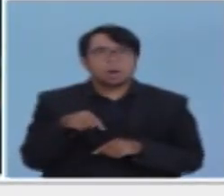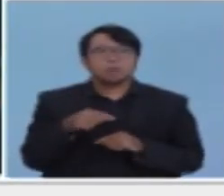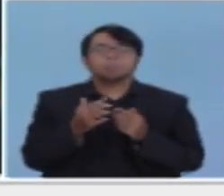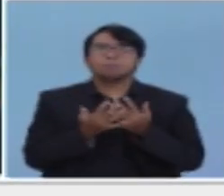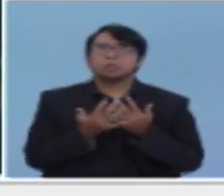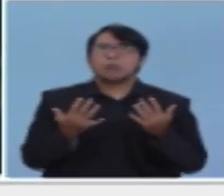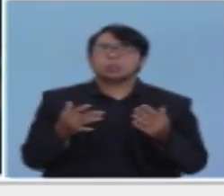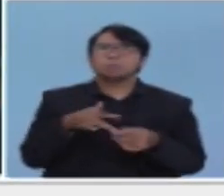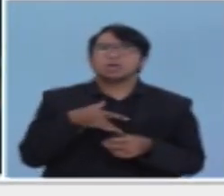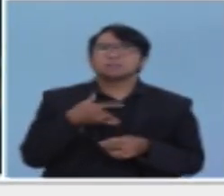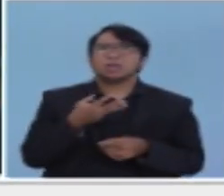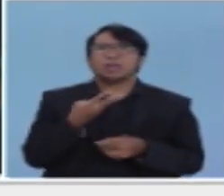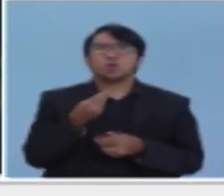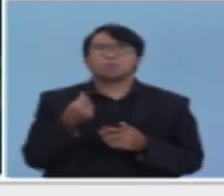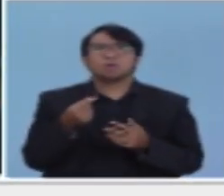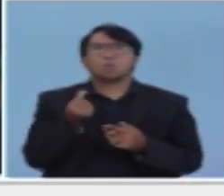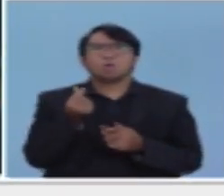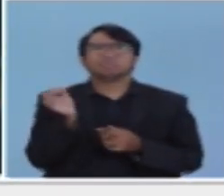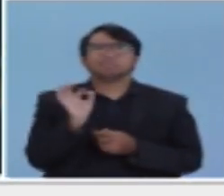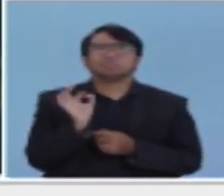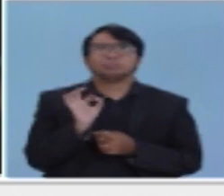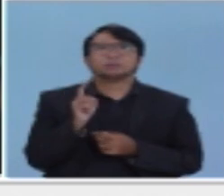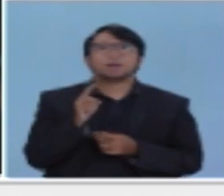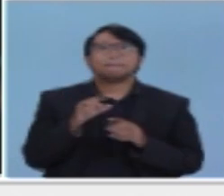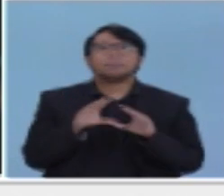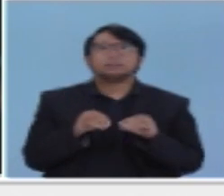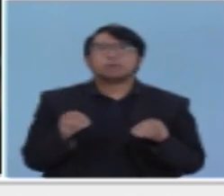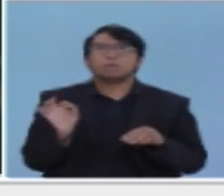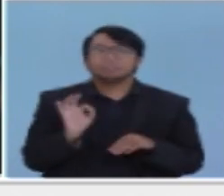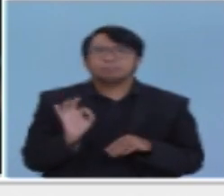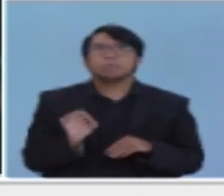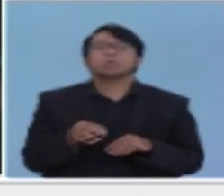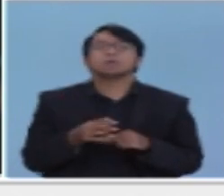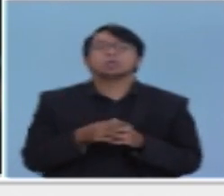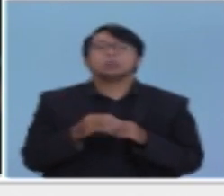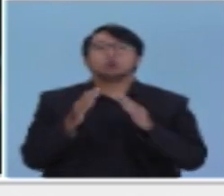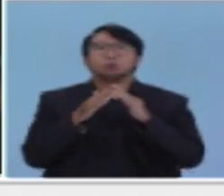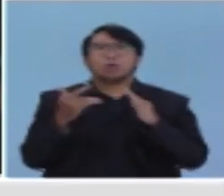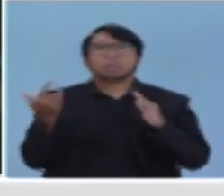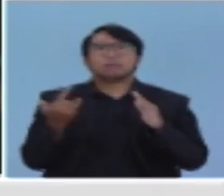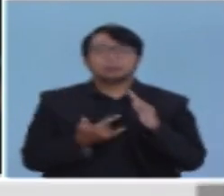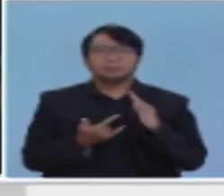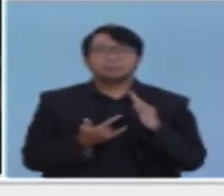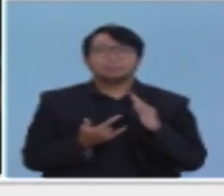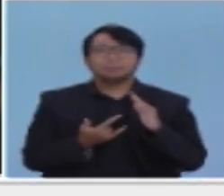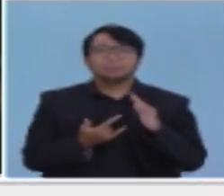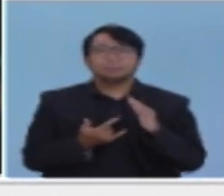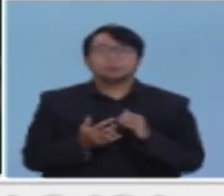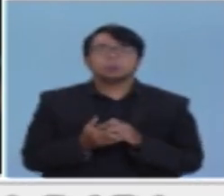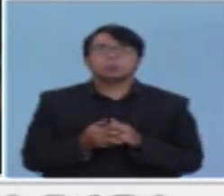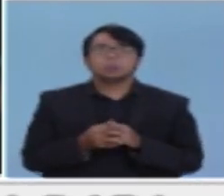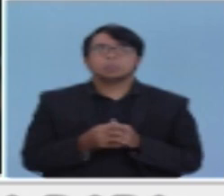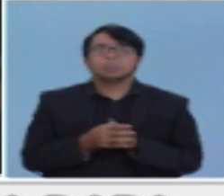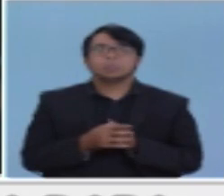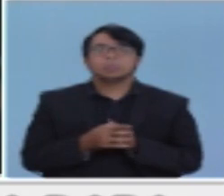kesulitan ekonomi, ada yang dirumahkan tanpa menerima gaji, ada juga yang tidak lagi bisa bekerja begitu. Kemudian apa yang dilakukan